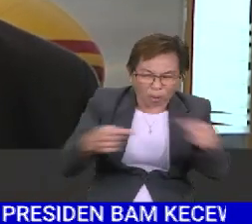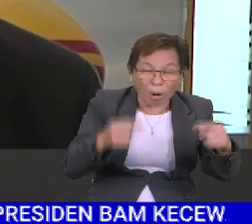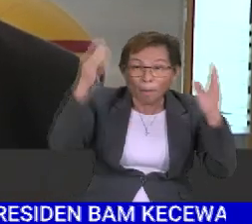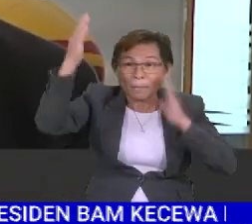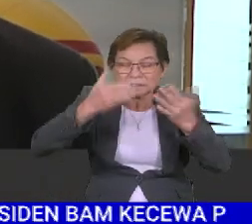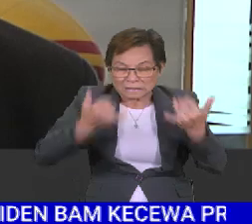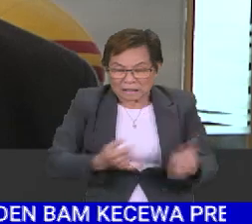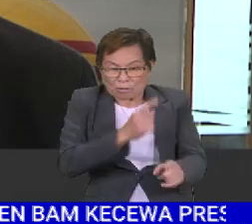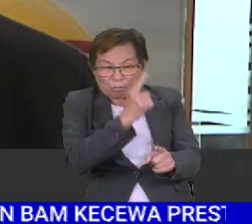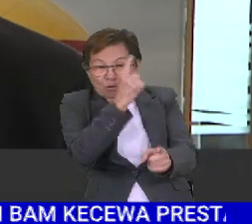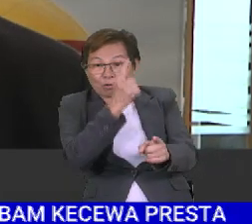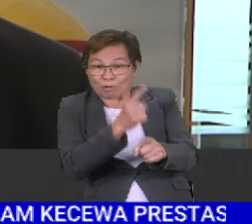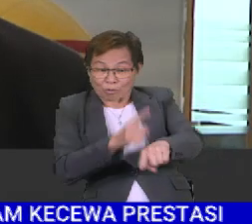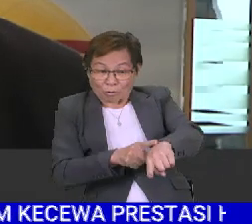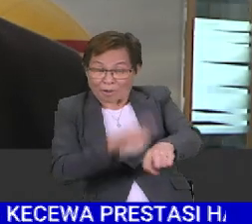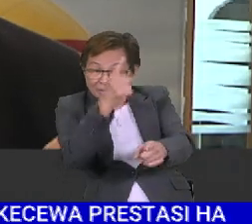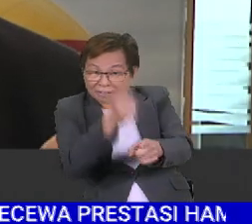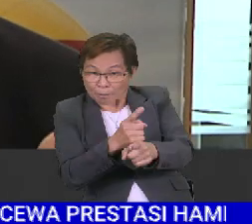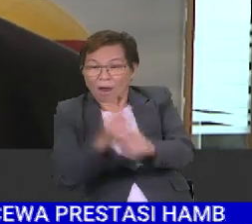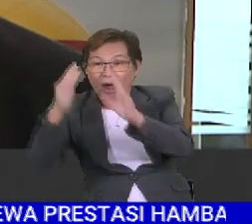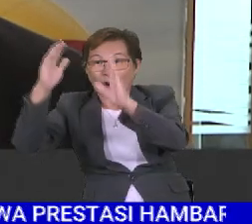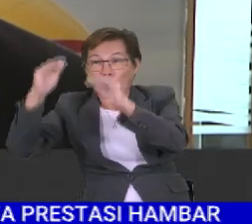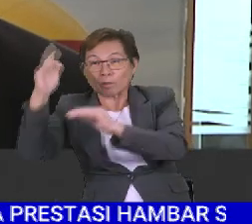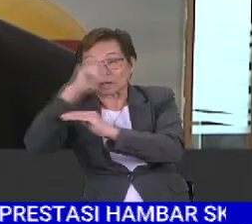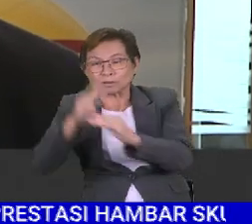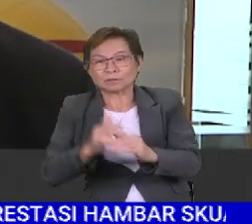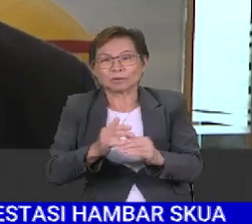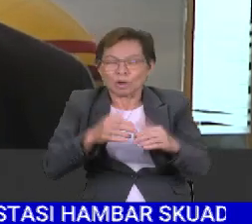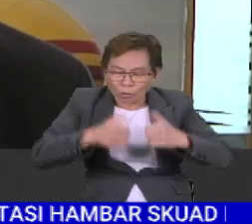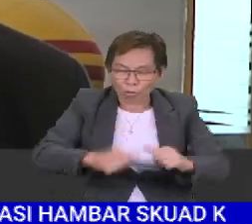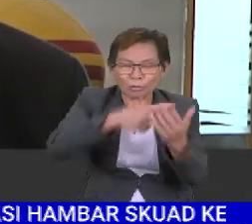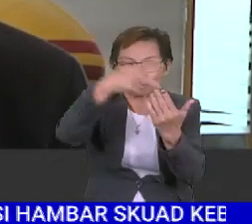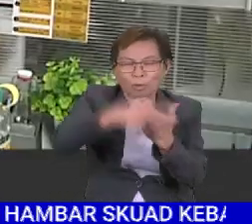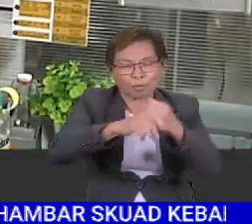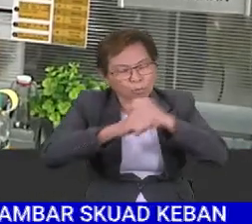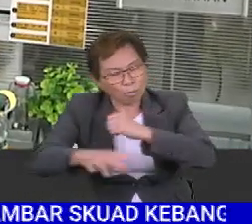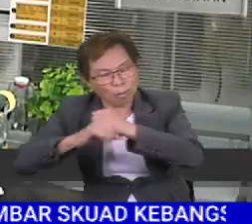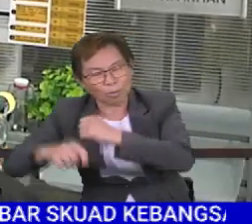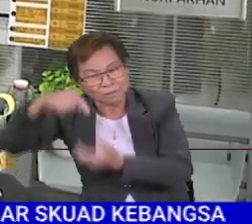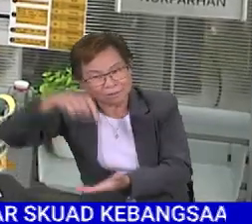time, right place, and we hope to see the government continue initiatives to promote on this part.